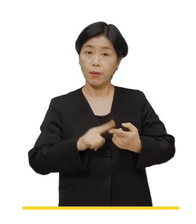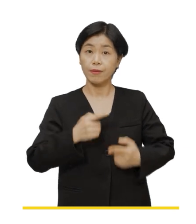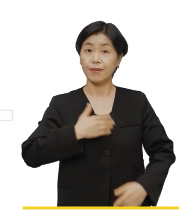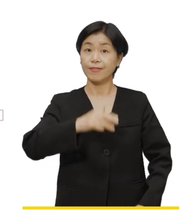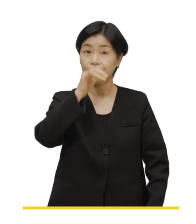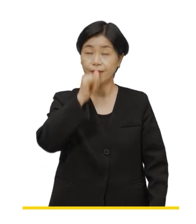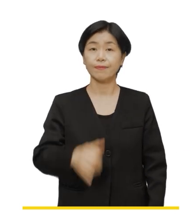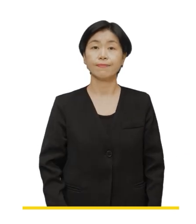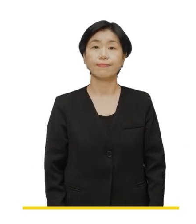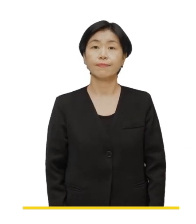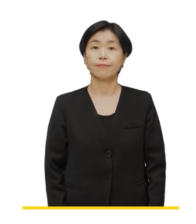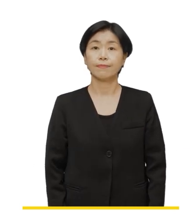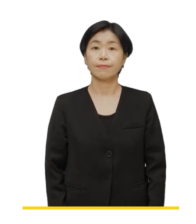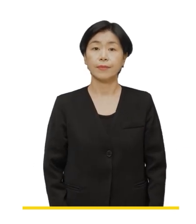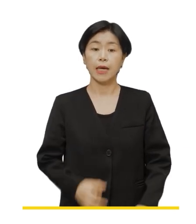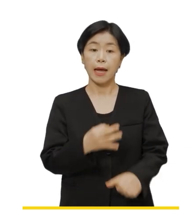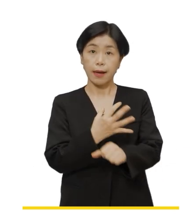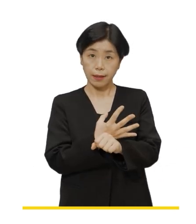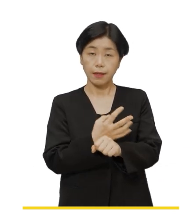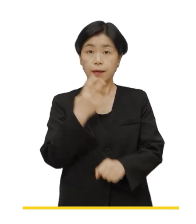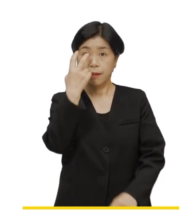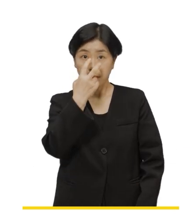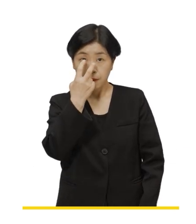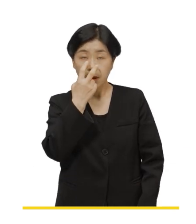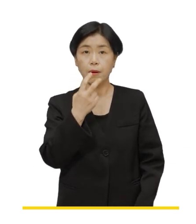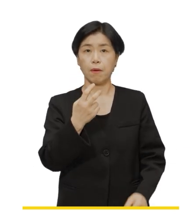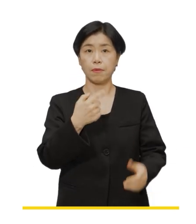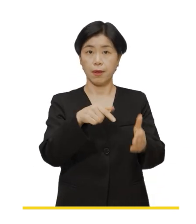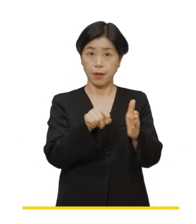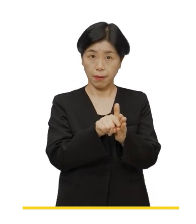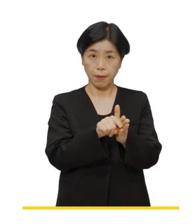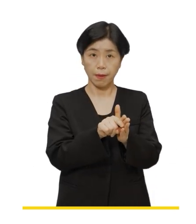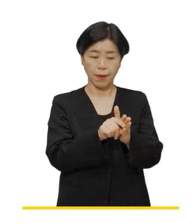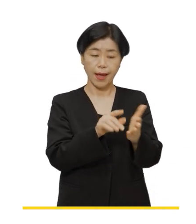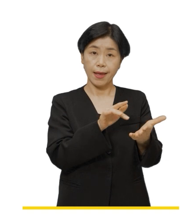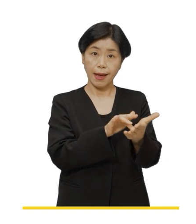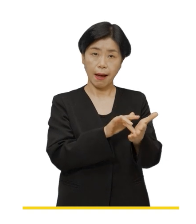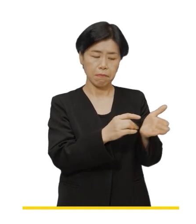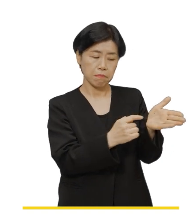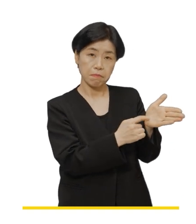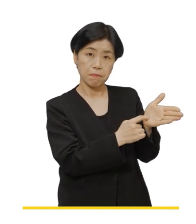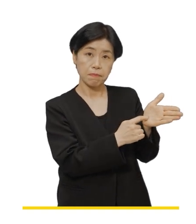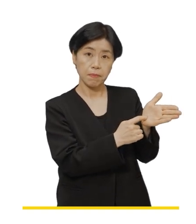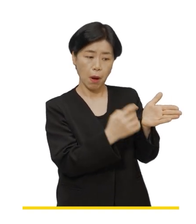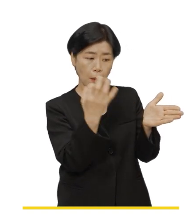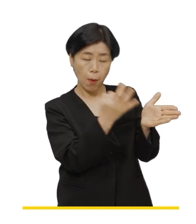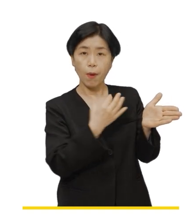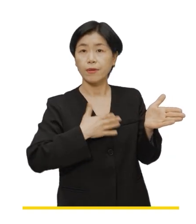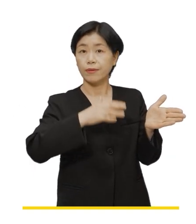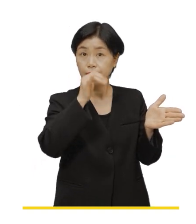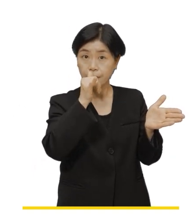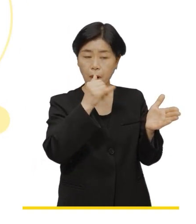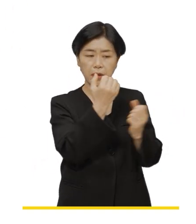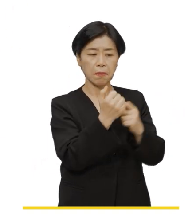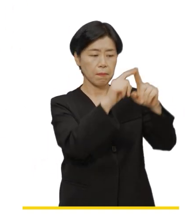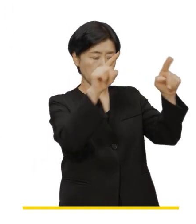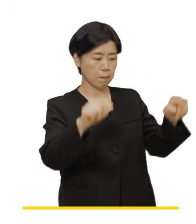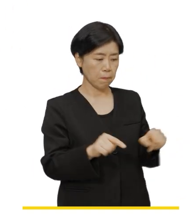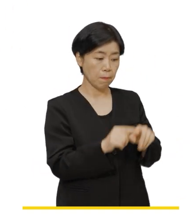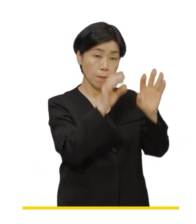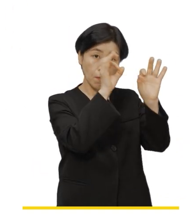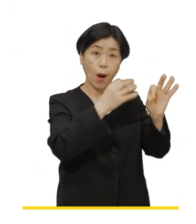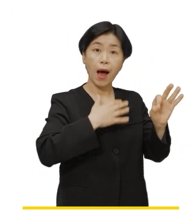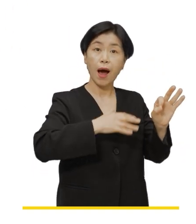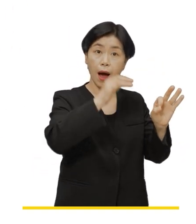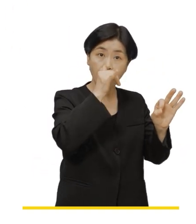있어요. 간단한 안전정보는 약의 포장, 설명서에서 확인할 수 있고, 더 자세한